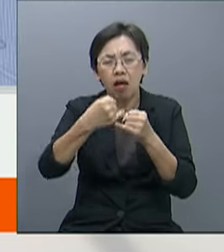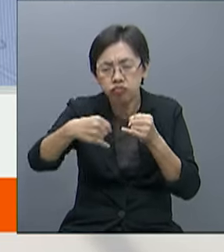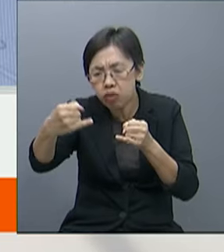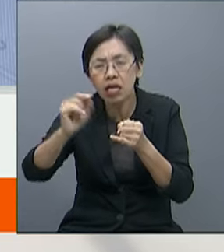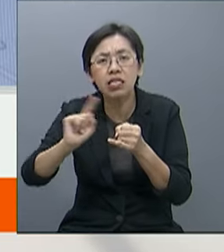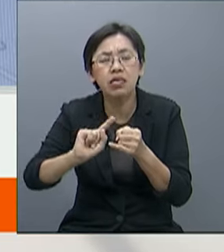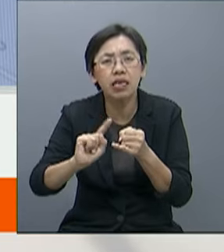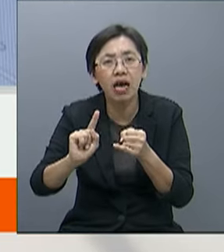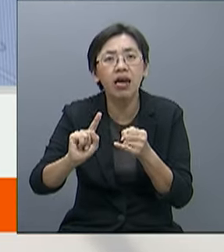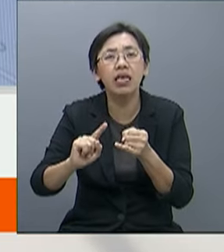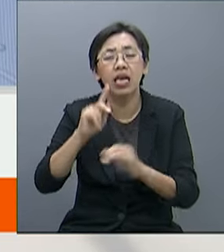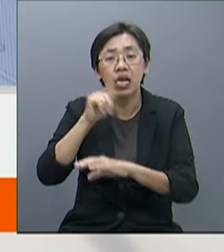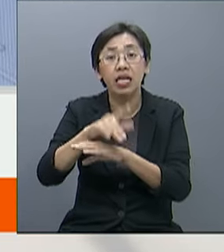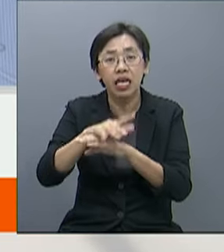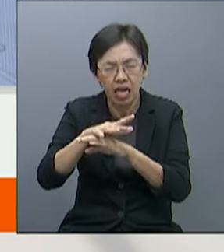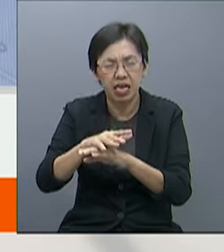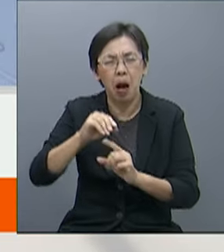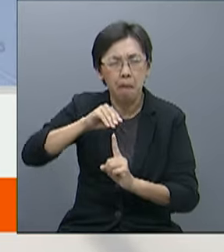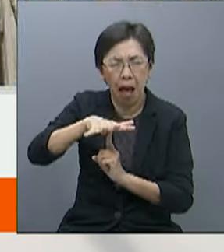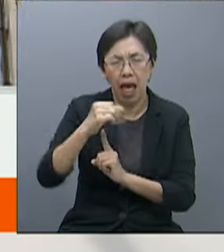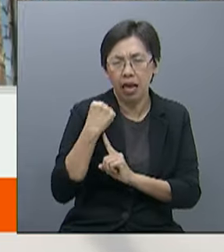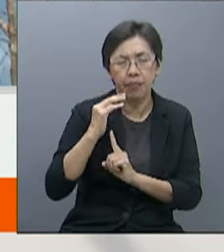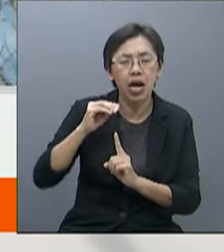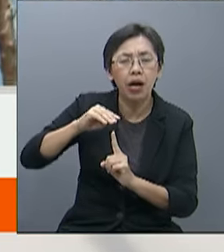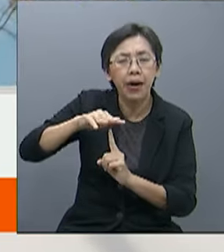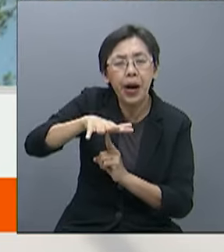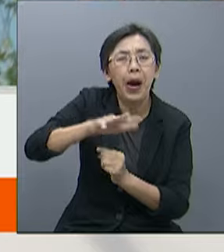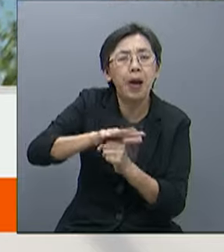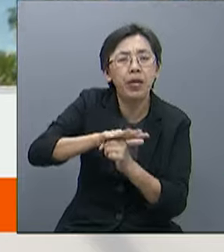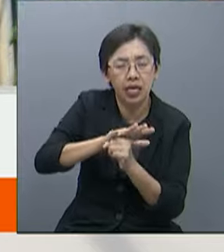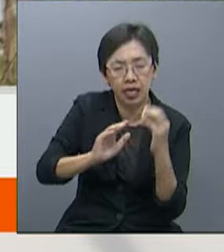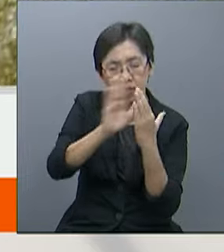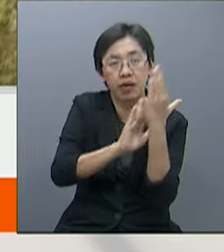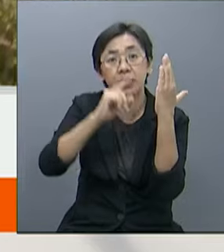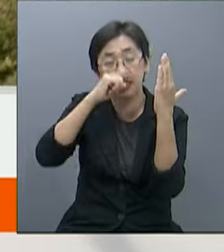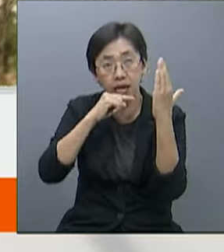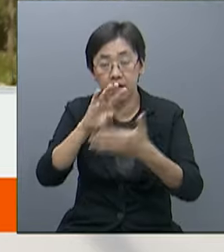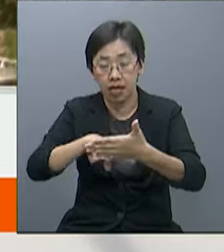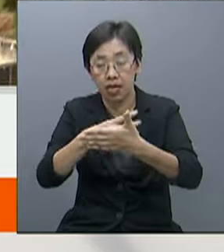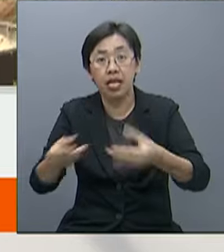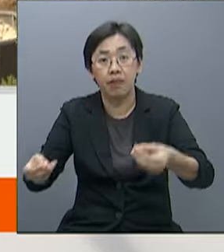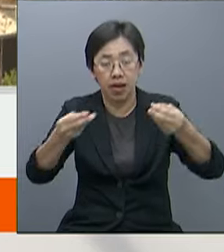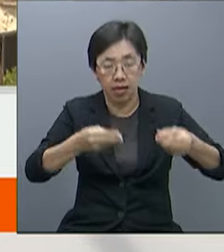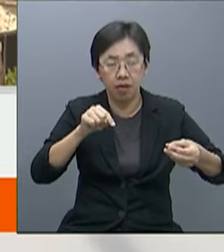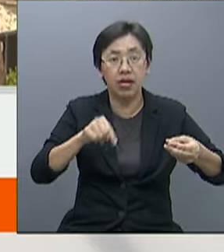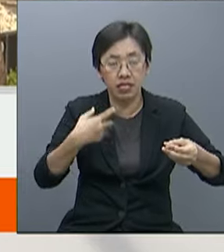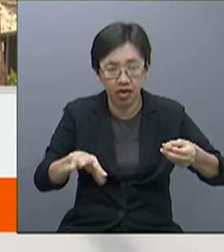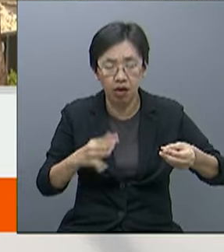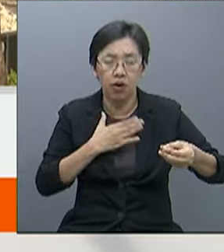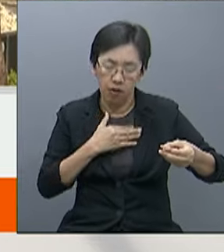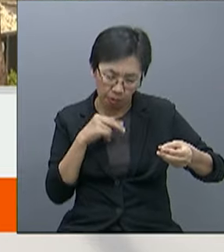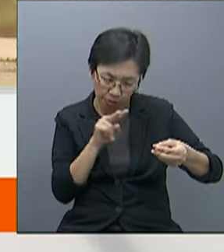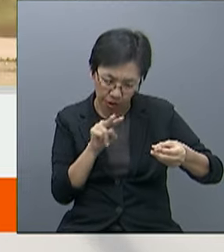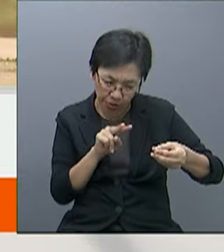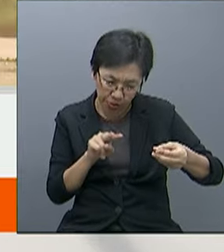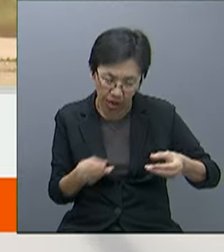ก็มีการลดสัญญาณกำลังส่งที่ใดบ้างนะครับก็หลังจากนั้นเนี่ยตอนที่แผนออกมาแล้วเนี่ยเดี๋ยวพอส่งให้ผมเสร็จผมก็จะให้เ